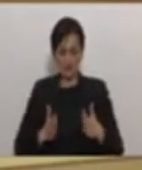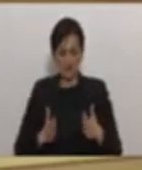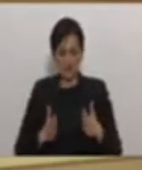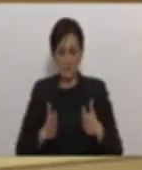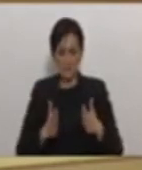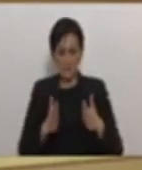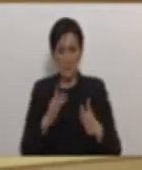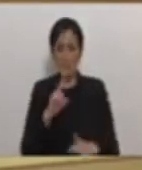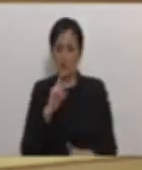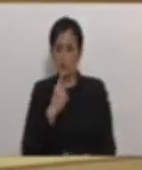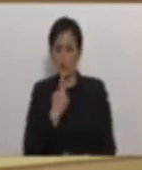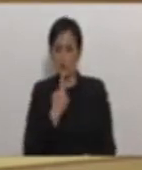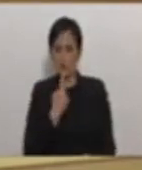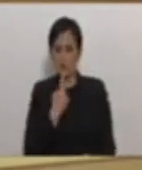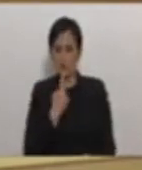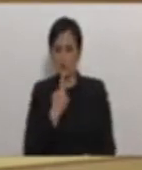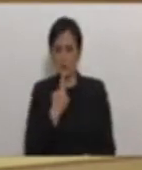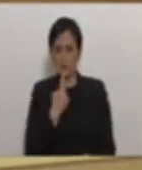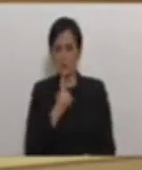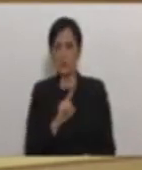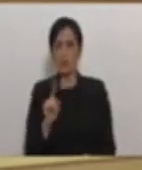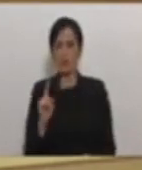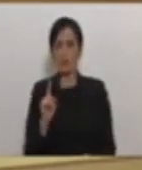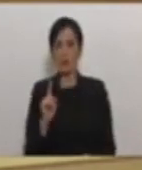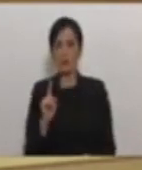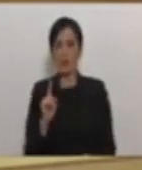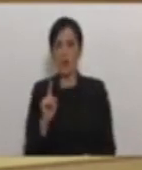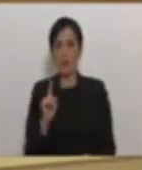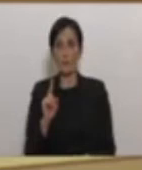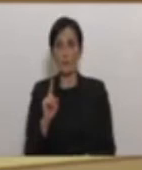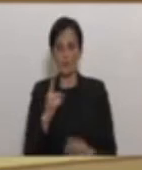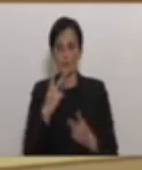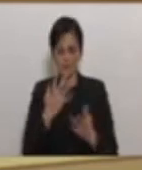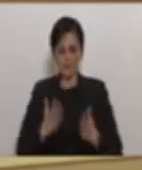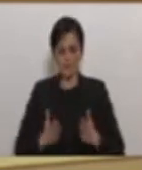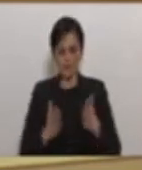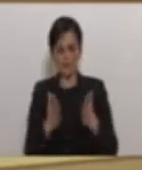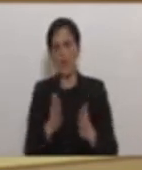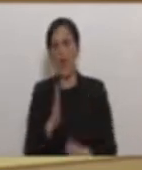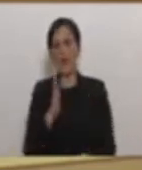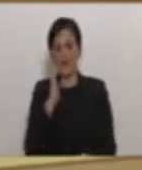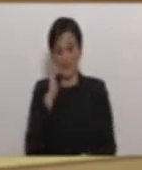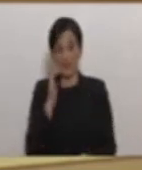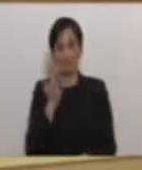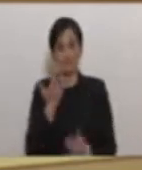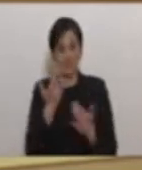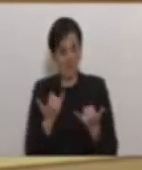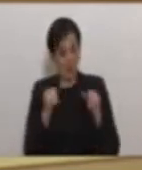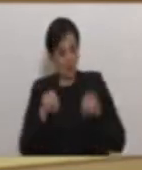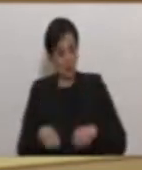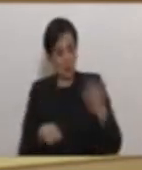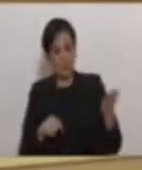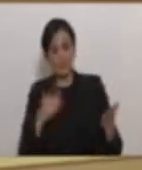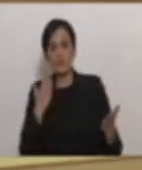მიმავალი რთული, მაგრამ ნათლად გამოკვეთილი გზა. Იქნება ახლა მაინც შეძლოთ